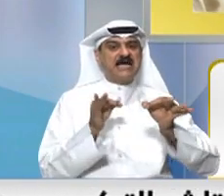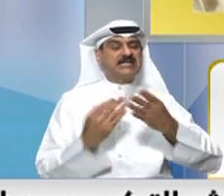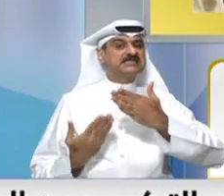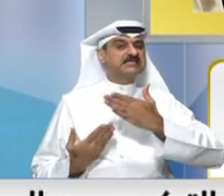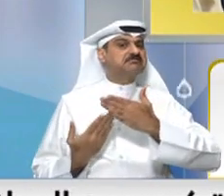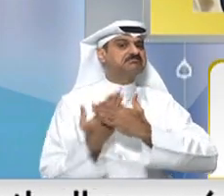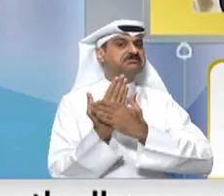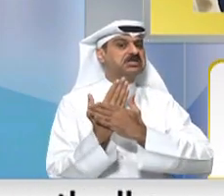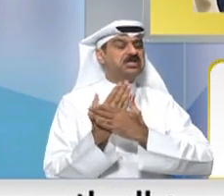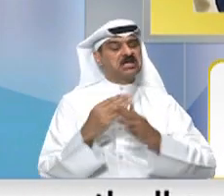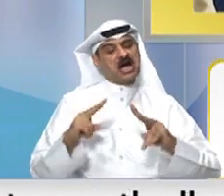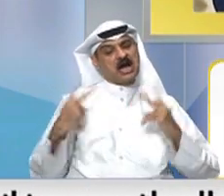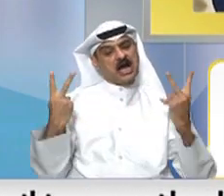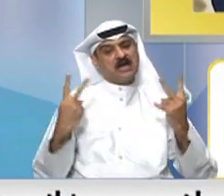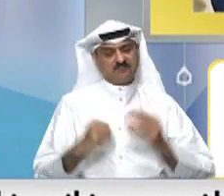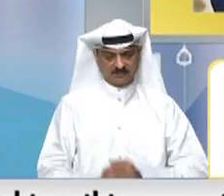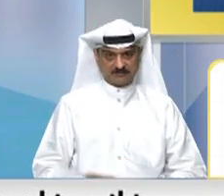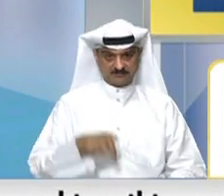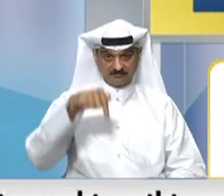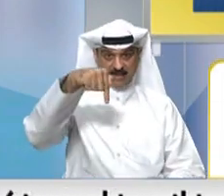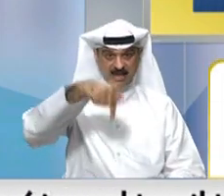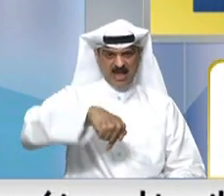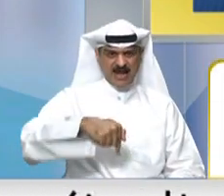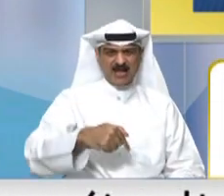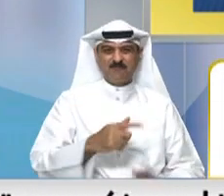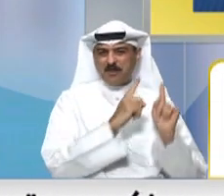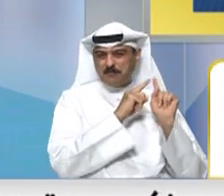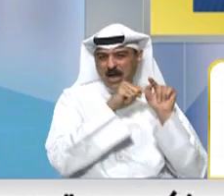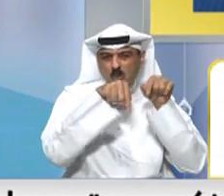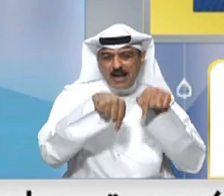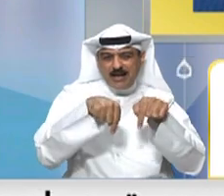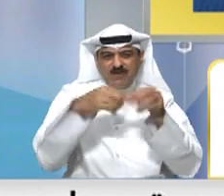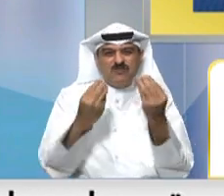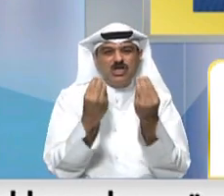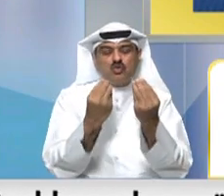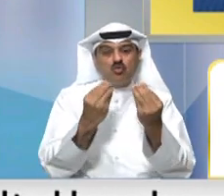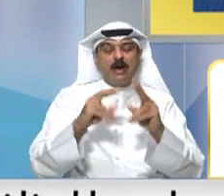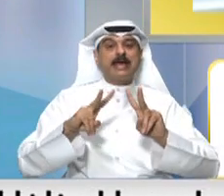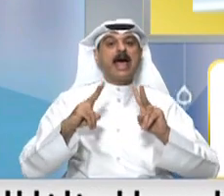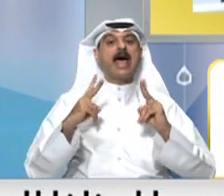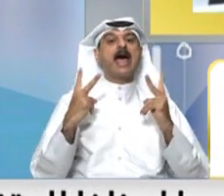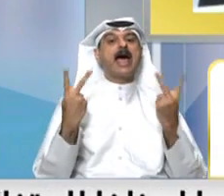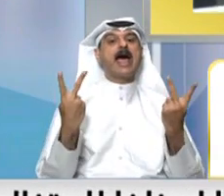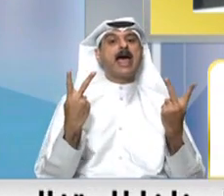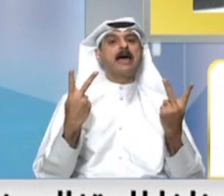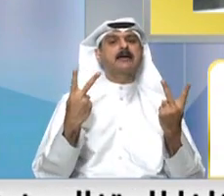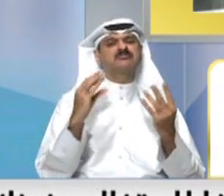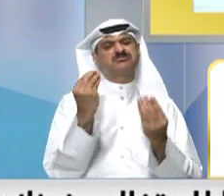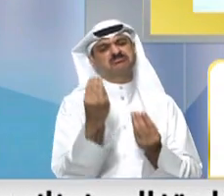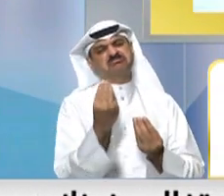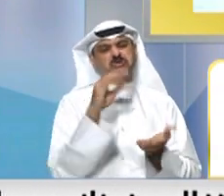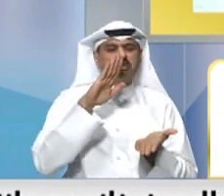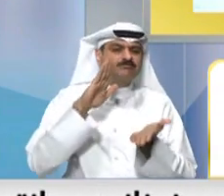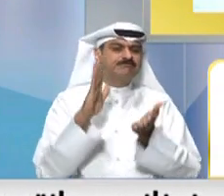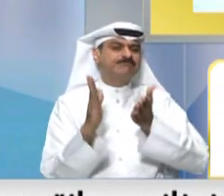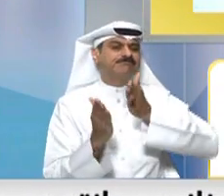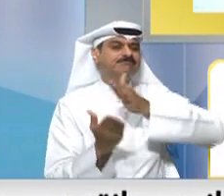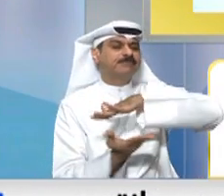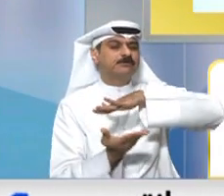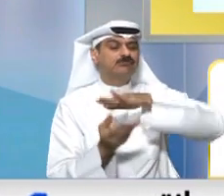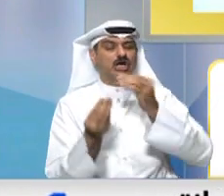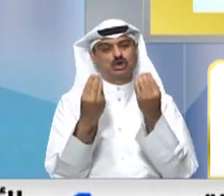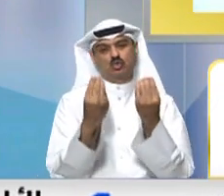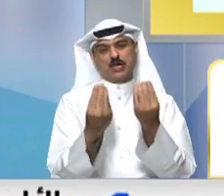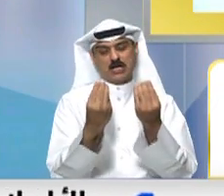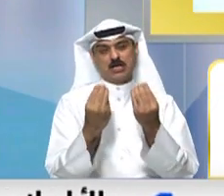ولكن حدث متغير في الأيام الماضية أو الأسابيع الماضية، دعيني أقول قلب الطاولة نوعا ما، وهو الدعم الكبير الذي